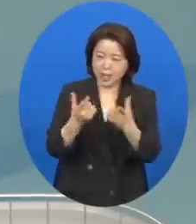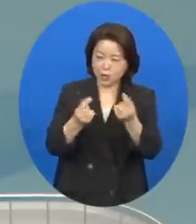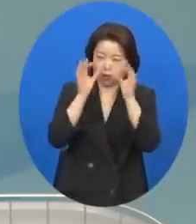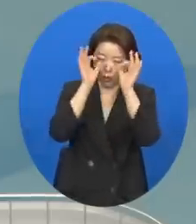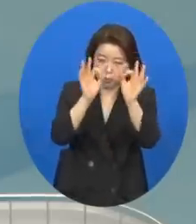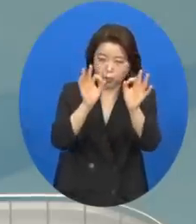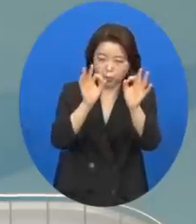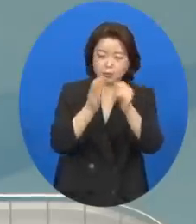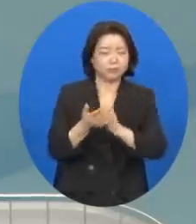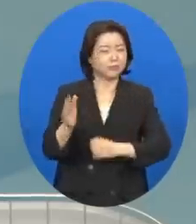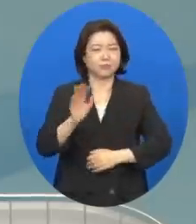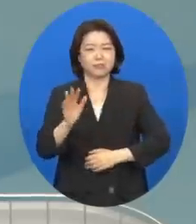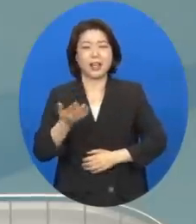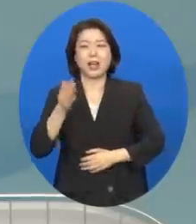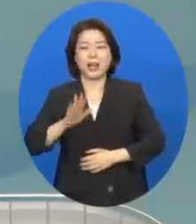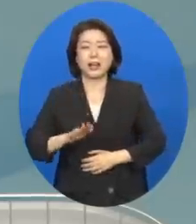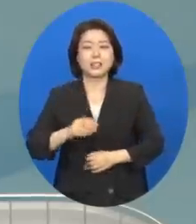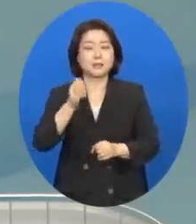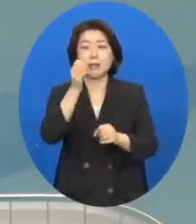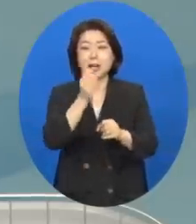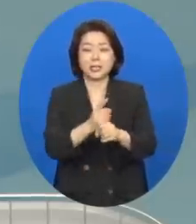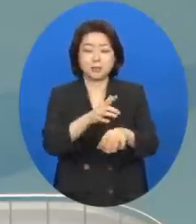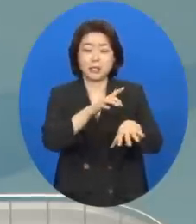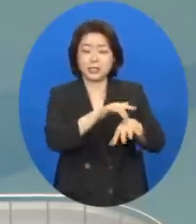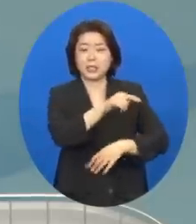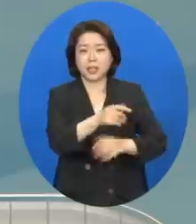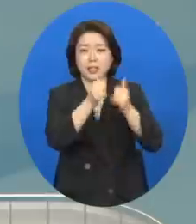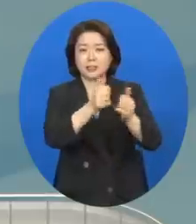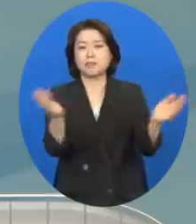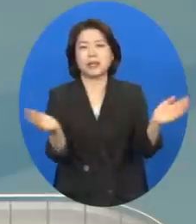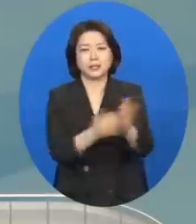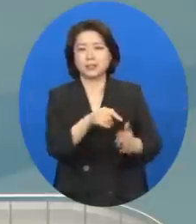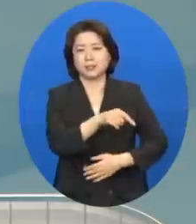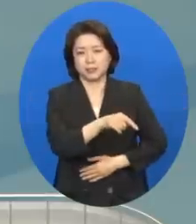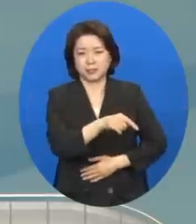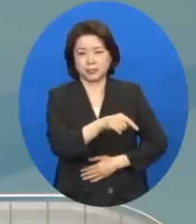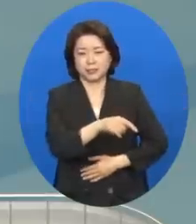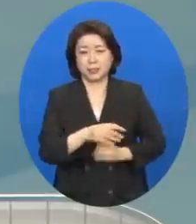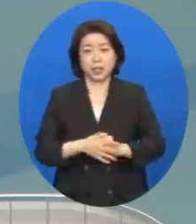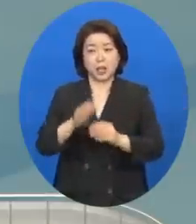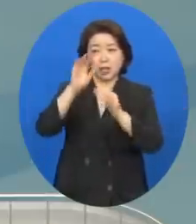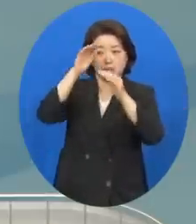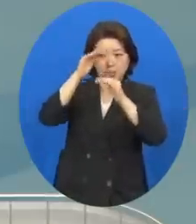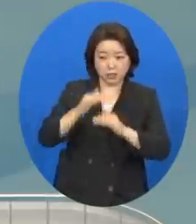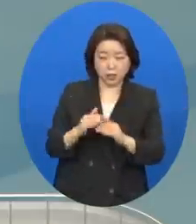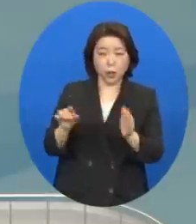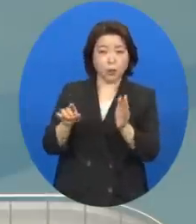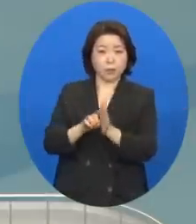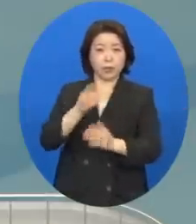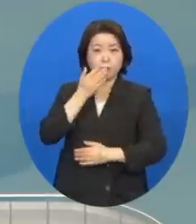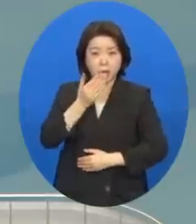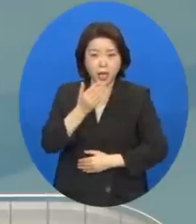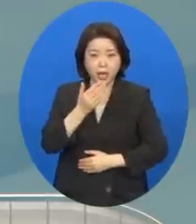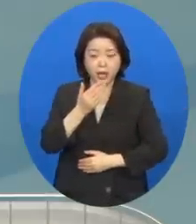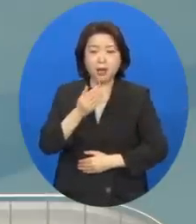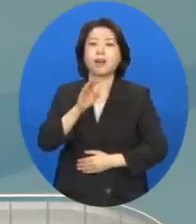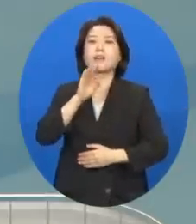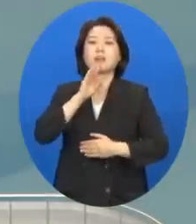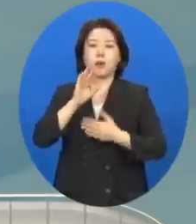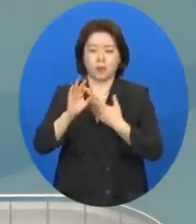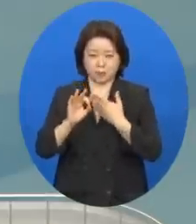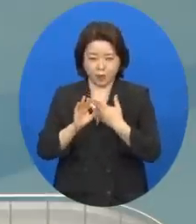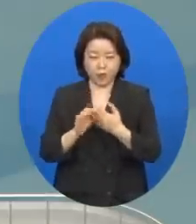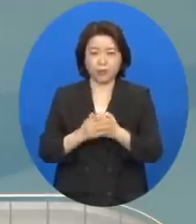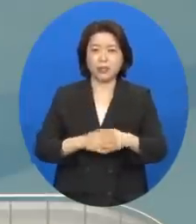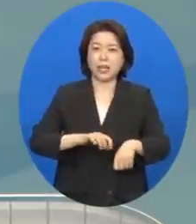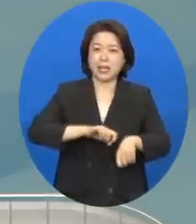이미 사탄은 심판받았다. 이 사실이 믿어지면 그러면